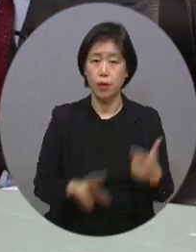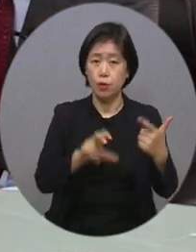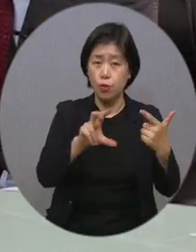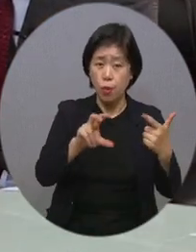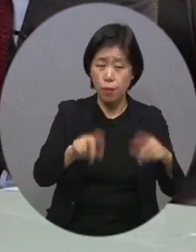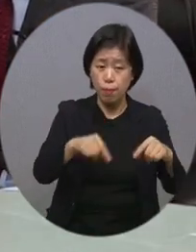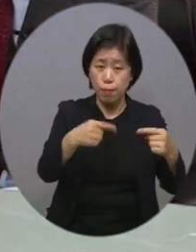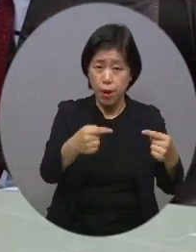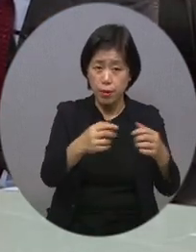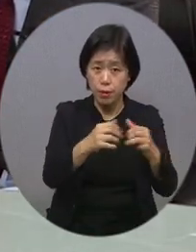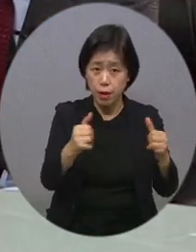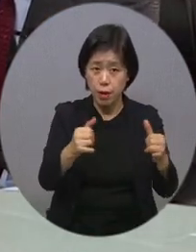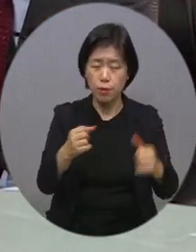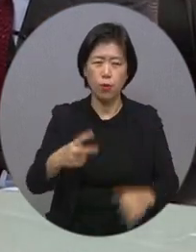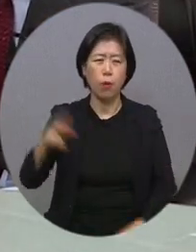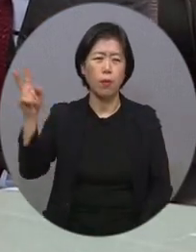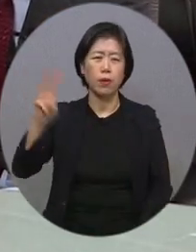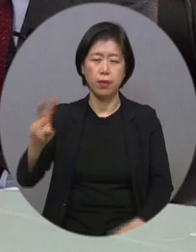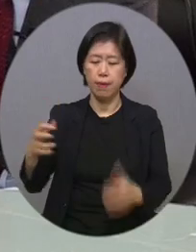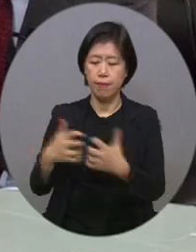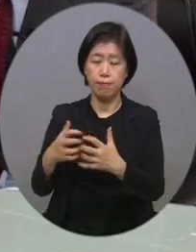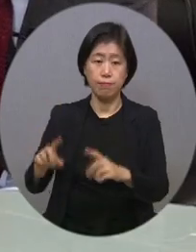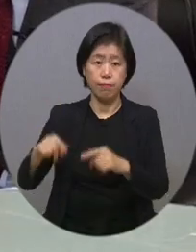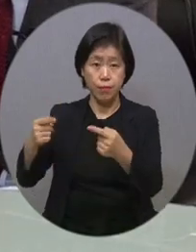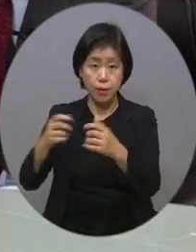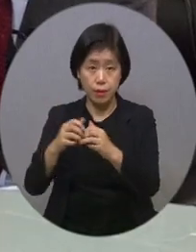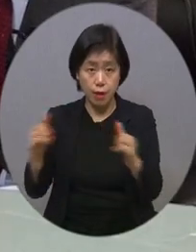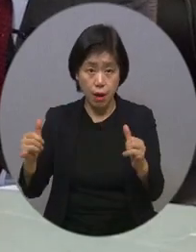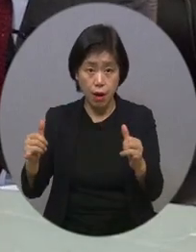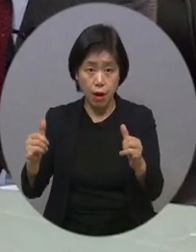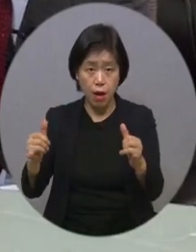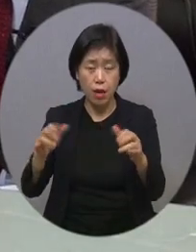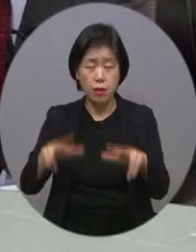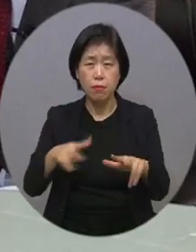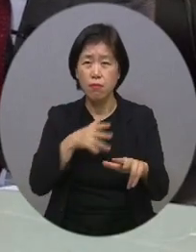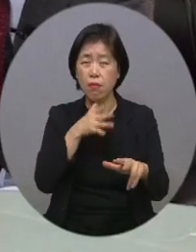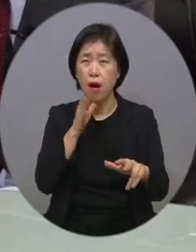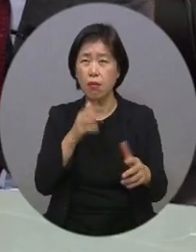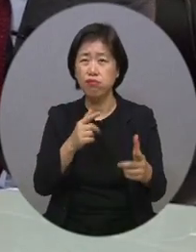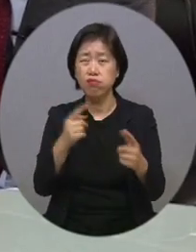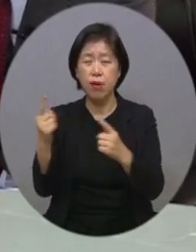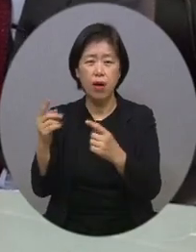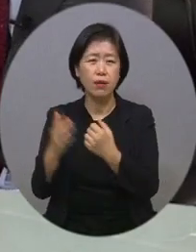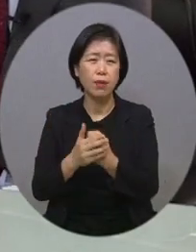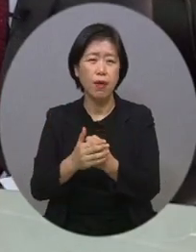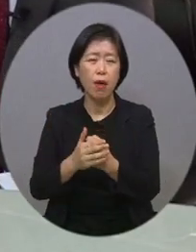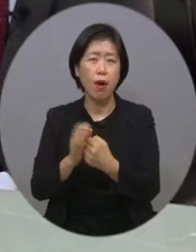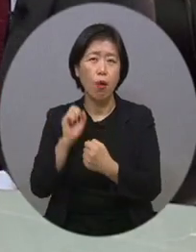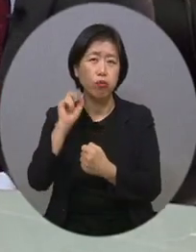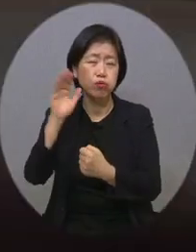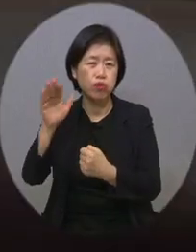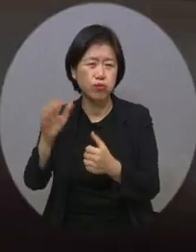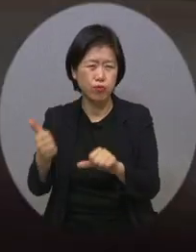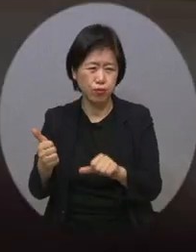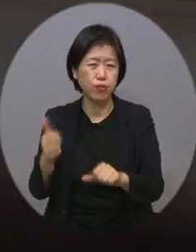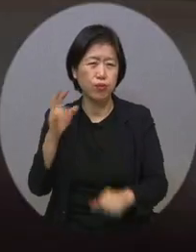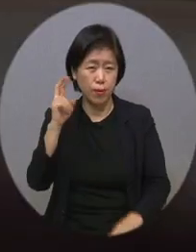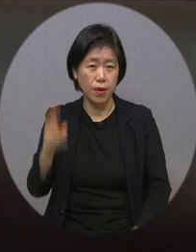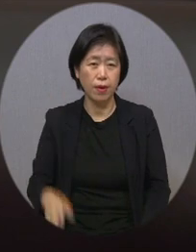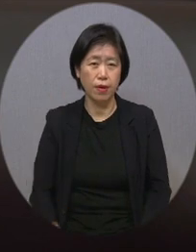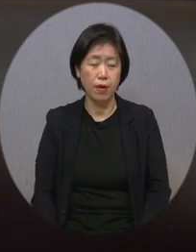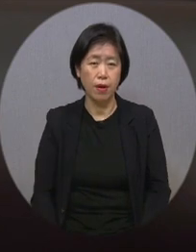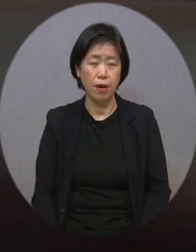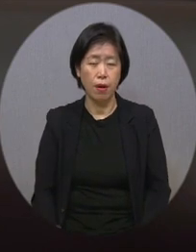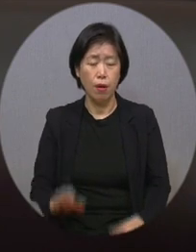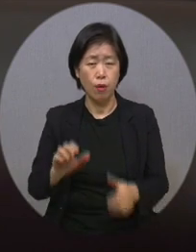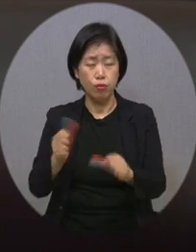많이 안 되고 또 월남전 참전하신 네네. 분들도 이제 막 돌아가시고 하잖아요. 네네. 이분들이 사실은 지금 어디 몇 쓸 데도 없어요.